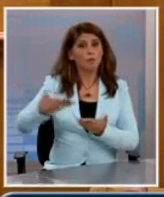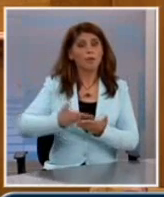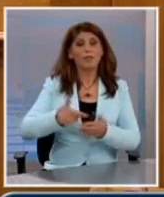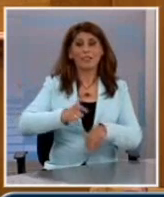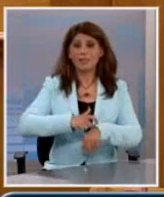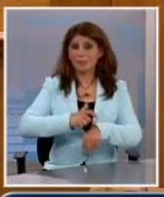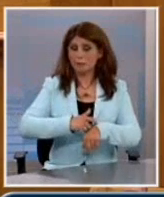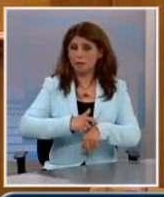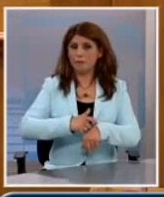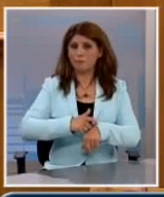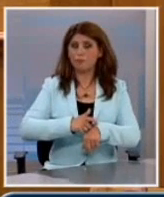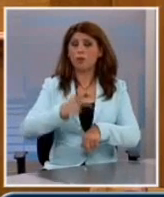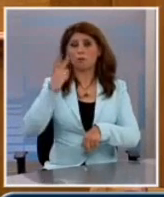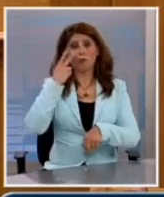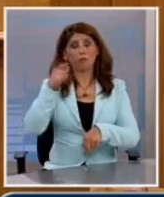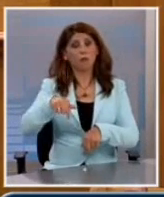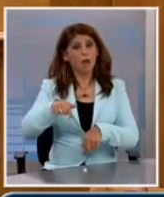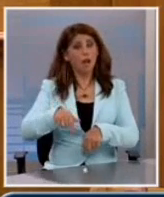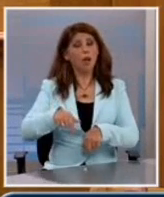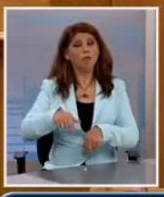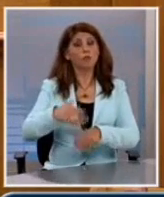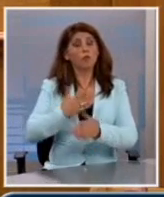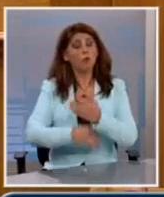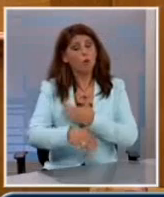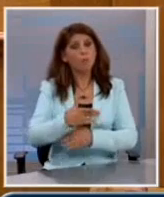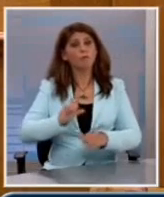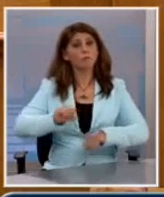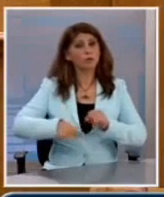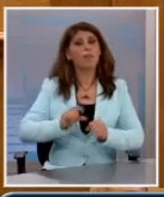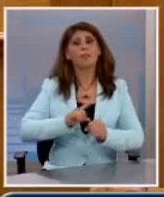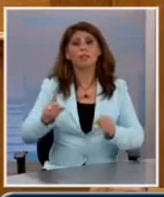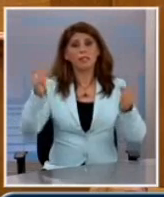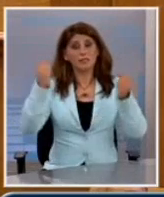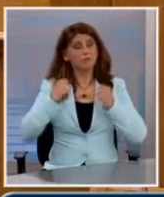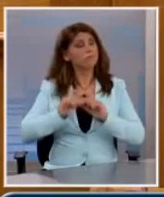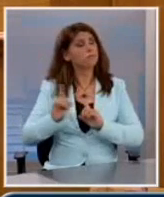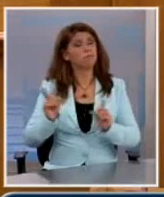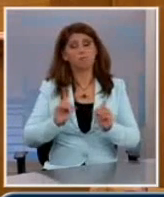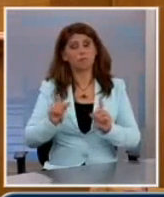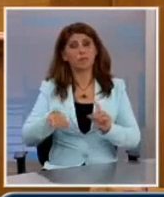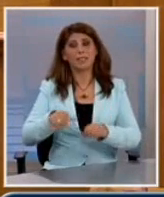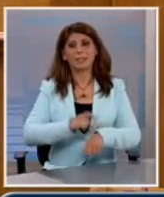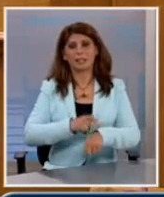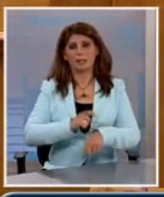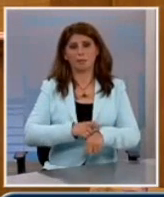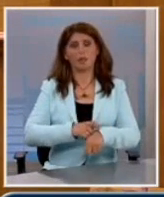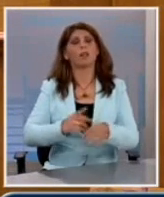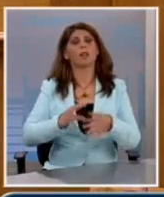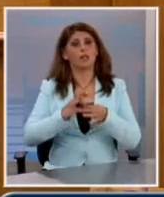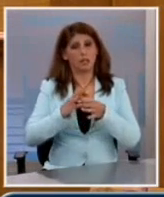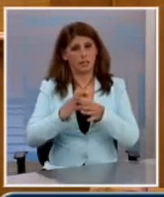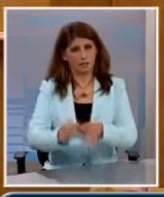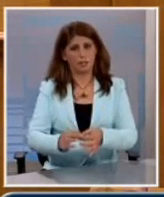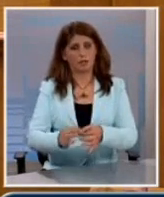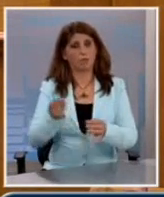ώρα που θα δούμε ότι αυτός ο κόπος, αυτός ο αγώνας δεν πήγε χαμένος, είναι η στιγμή να συνεχίσουμε